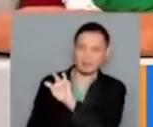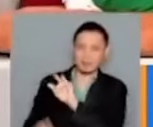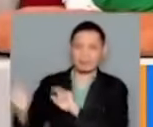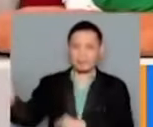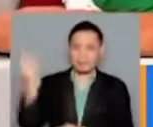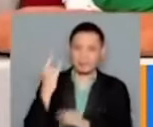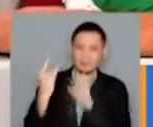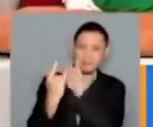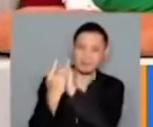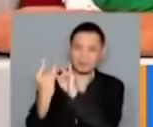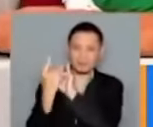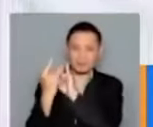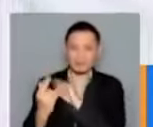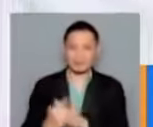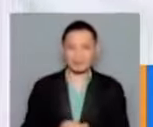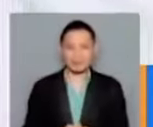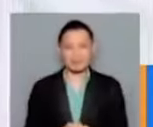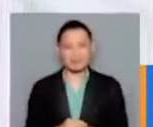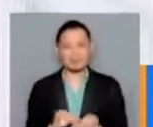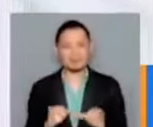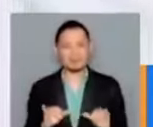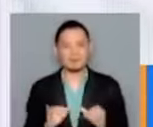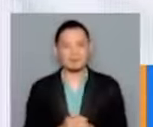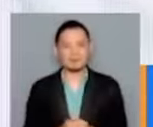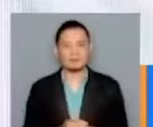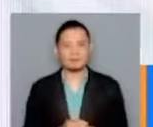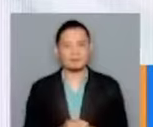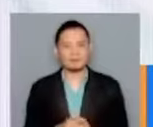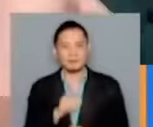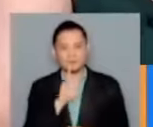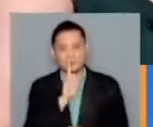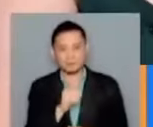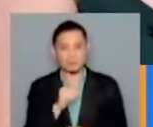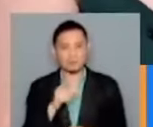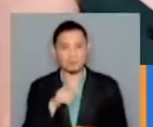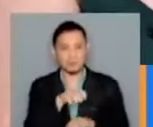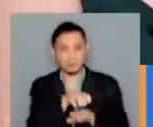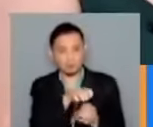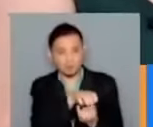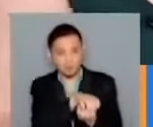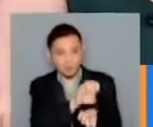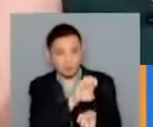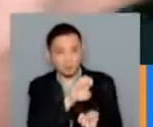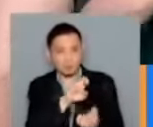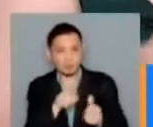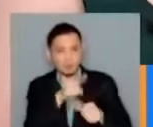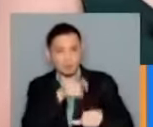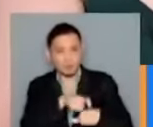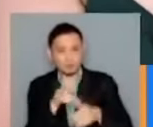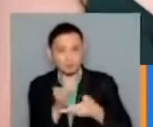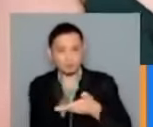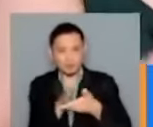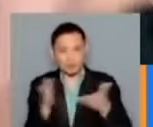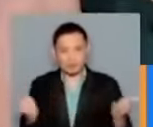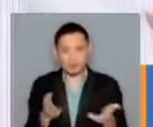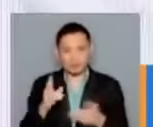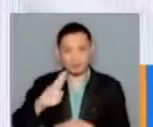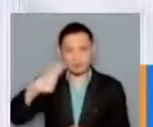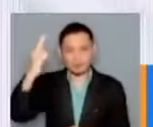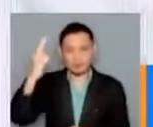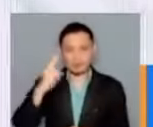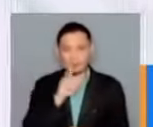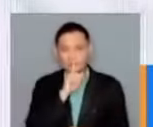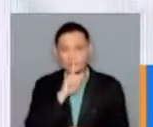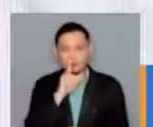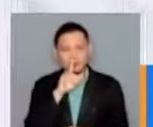So, ayun, ito po ang naganap pong proposal. First time namin ito i-share dito sa Unang Hirit na sobrang mahal na mahal ko itong pamilya